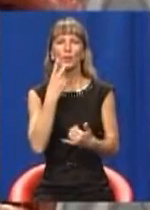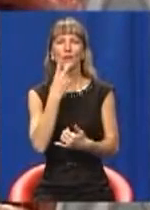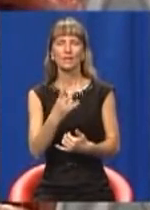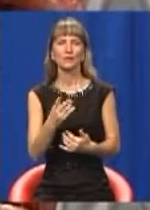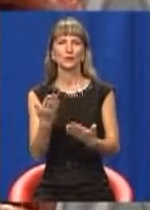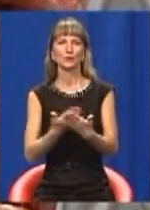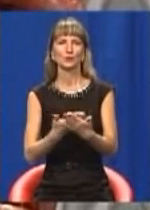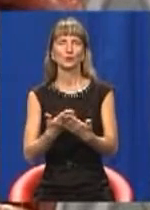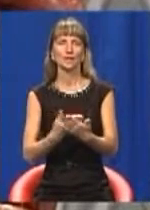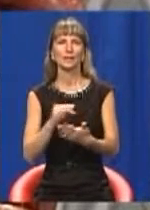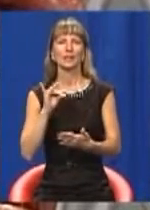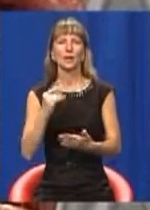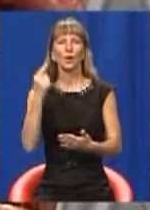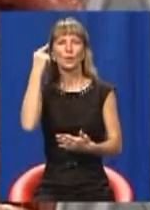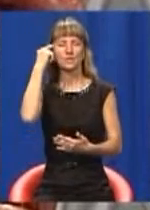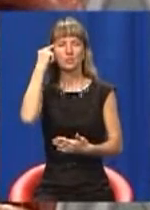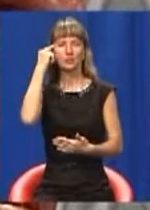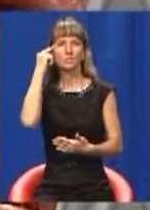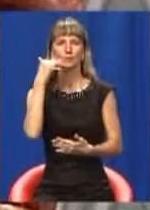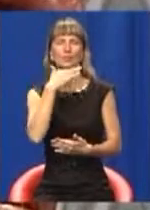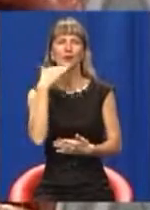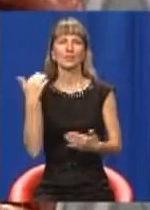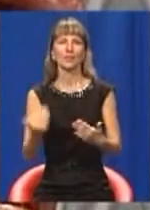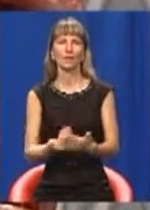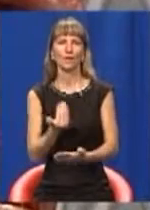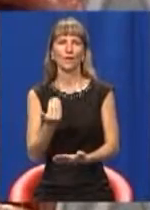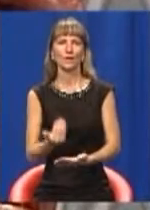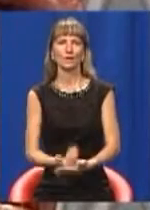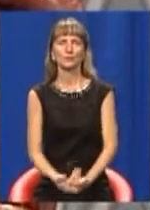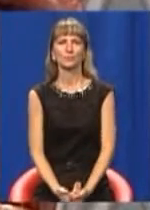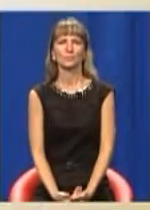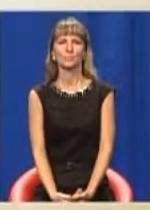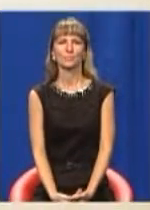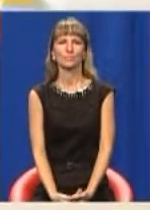подивимося сюжет і дізнаємося багато нового.